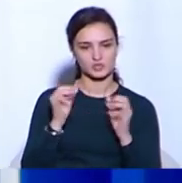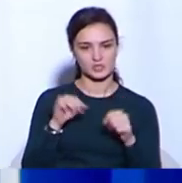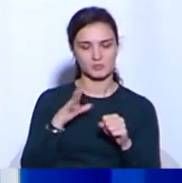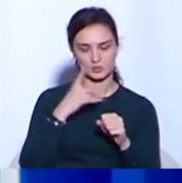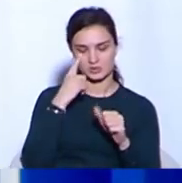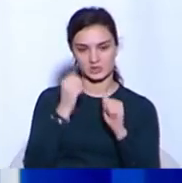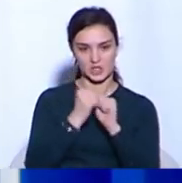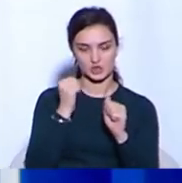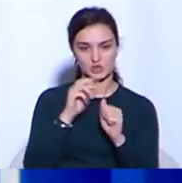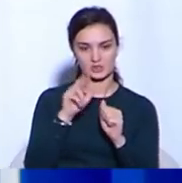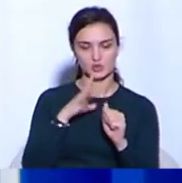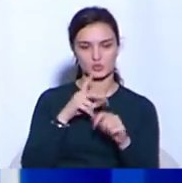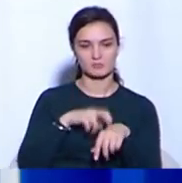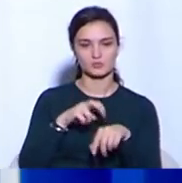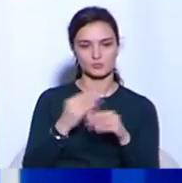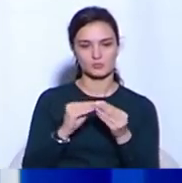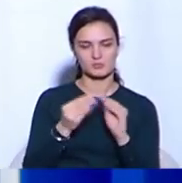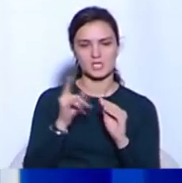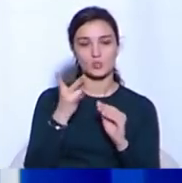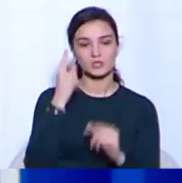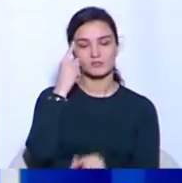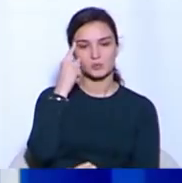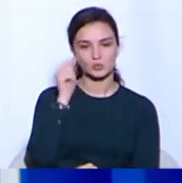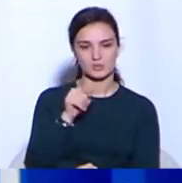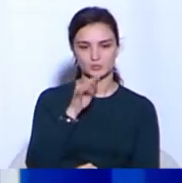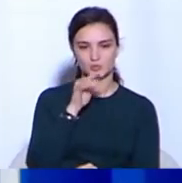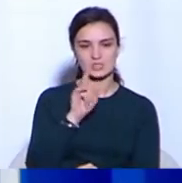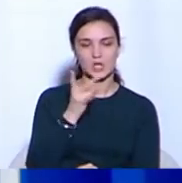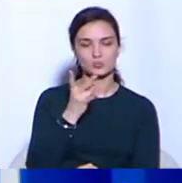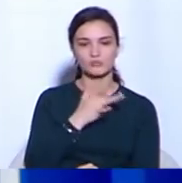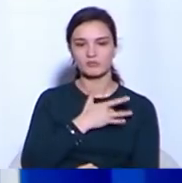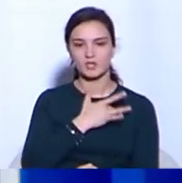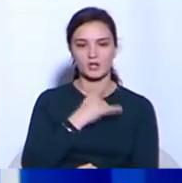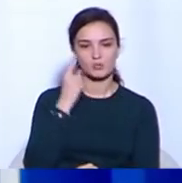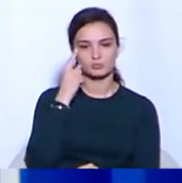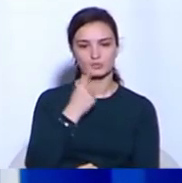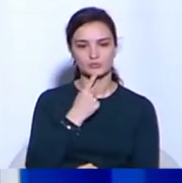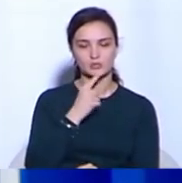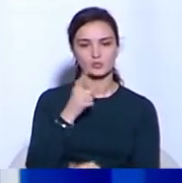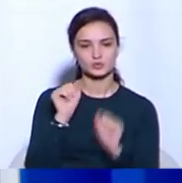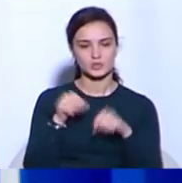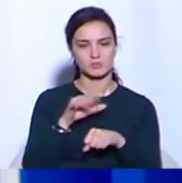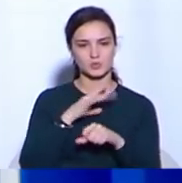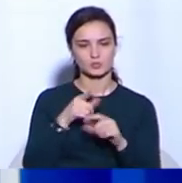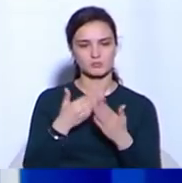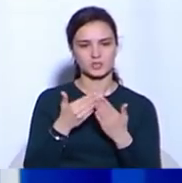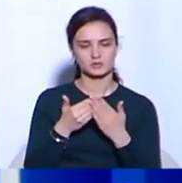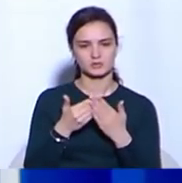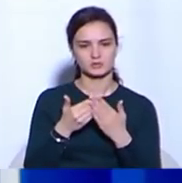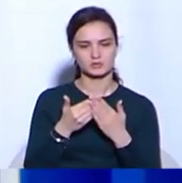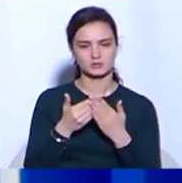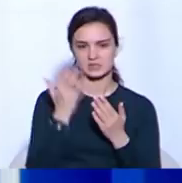ეს იყოს პრობლემა სამედიცინო თვალსაზრისით? რა უნდა ვიფიქროთ ასეთ დროს, რა უნდა ვივარაუდოთ? რატომ შეიძლება იყოს